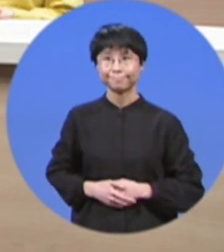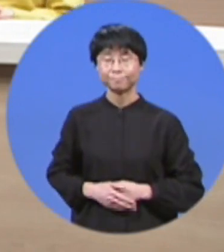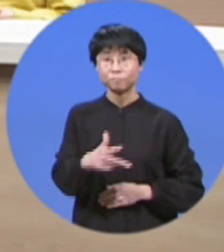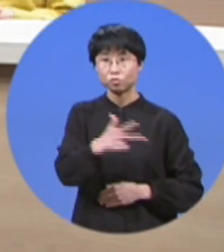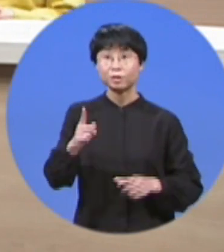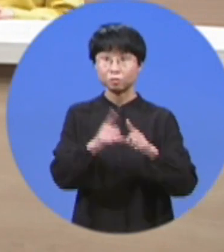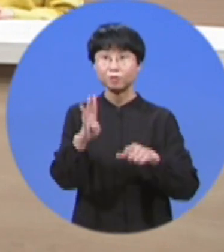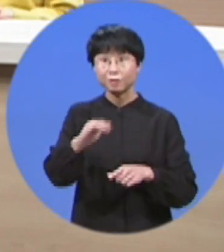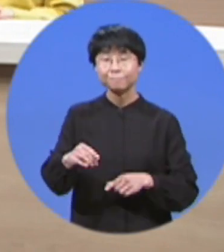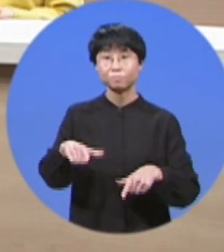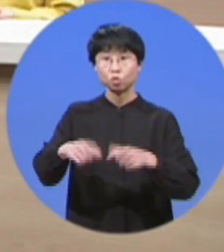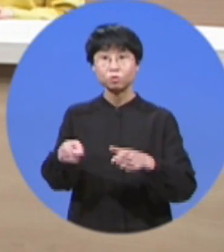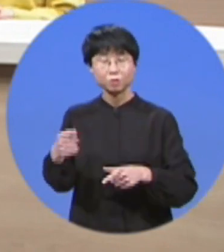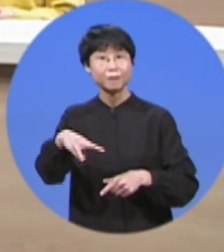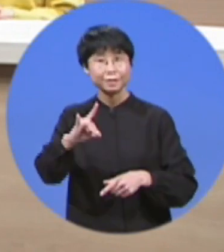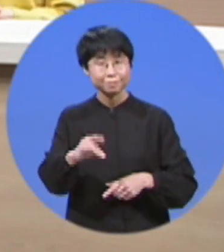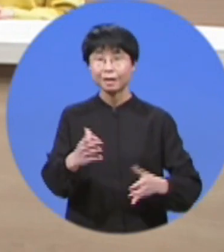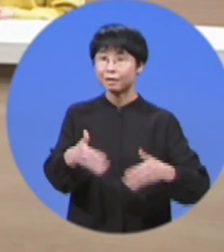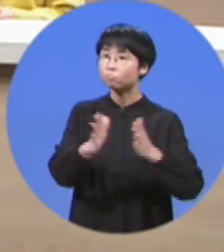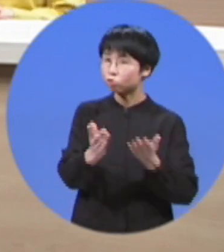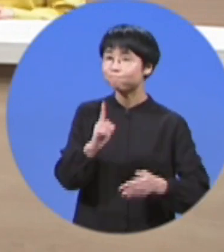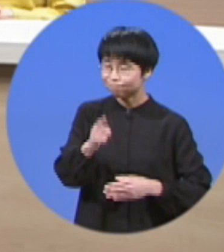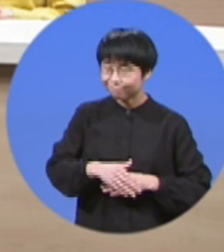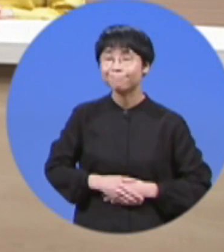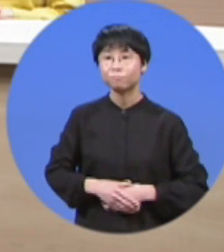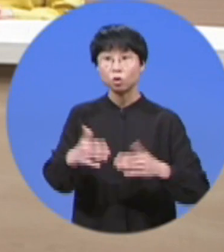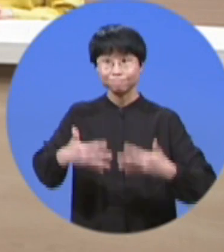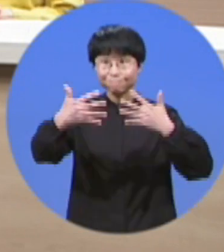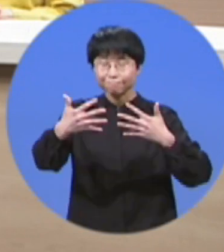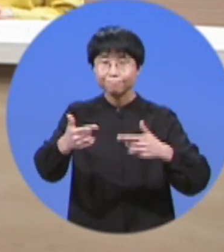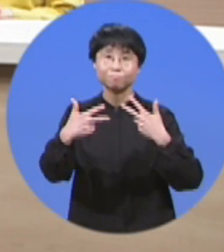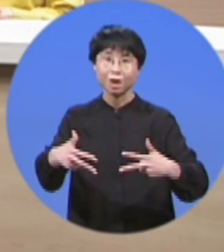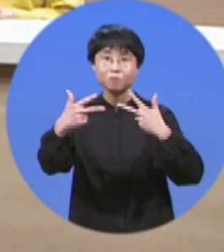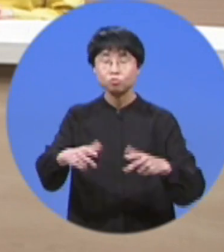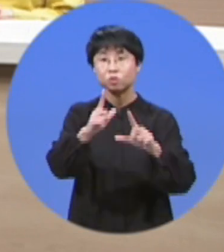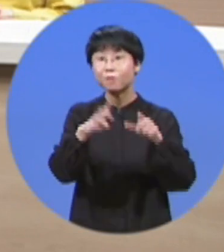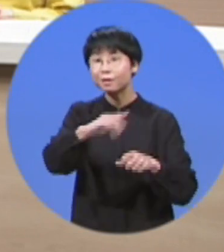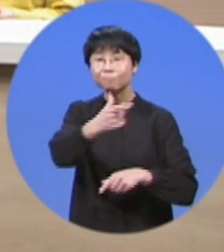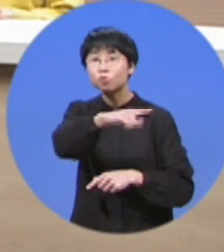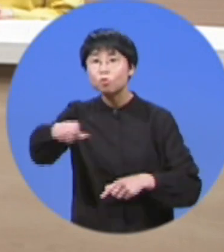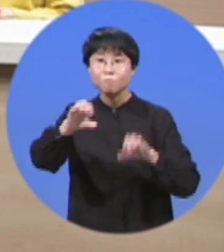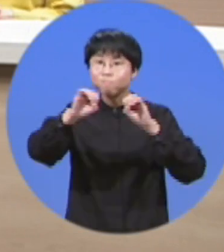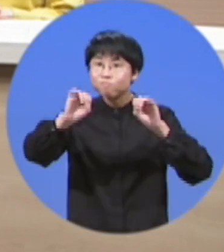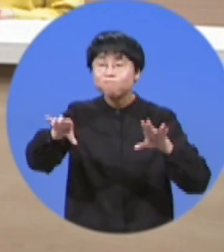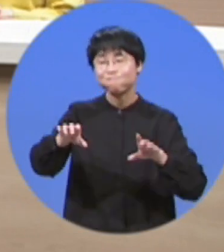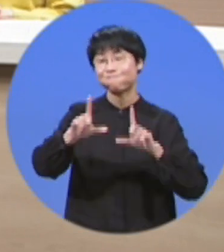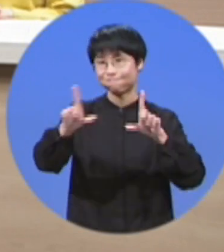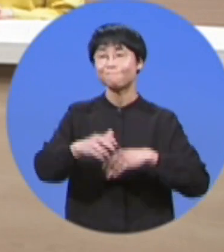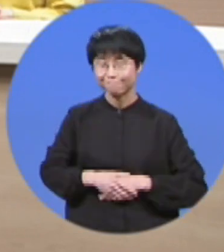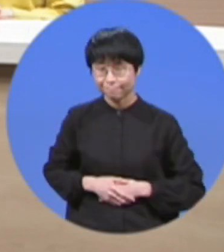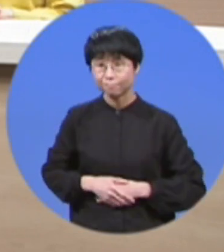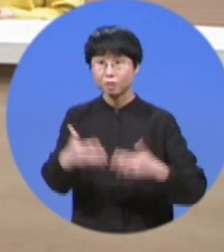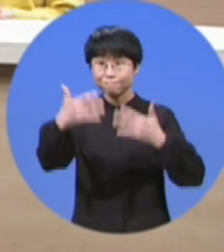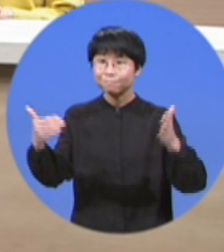ウィークリー千葉県小杉真希です。 春本ゆなです。 この番組では毎週千葉県のさまざまな話題をお届けしています。 番組のお